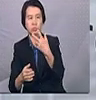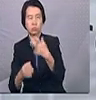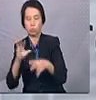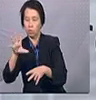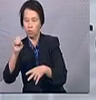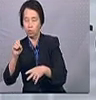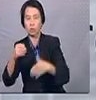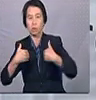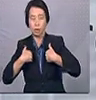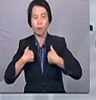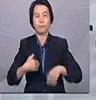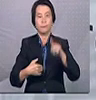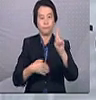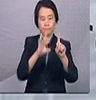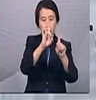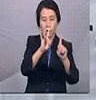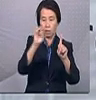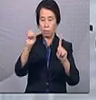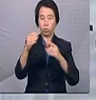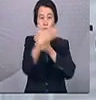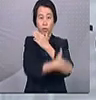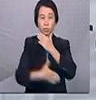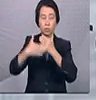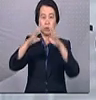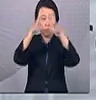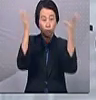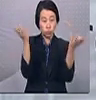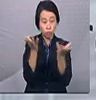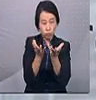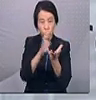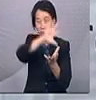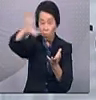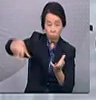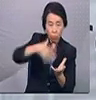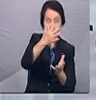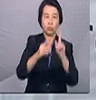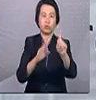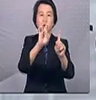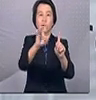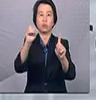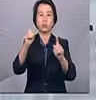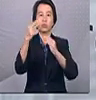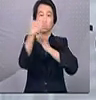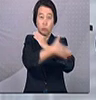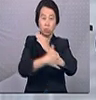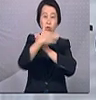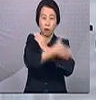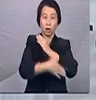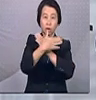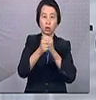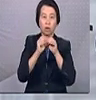sebanyak 180 buah negara di seluruh dunia yang terjejas akibat jangkitan virus